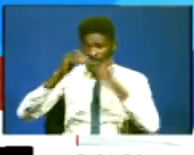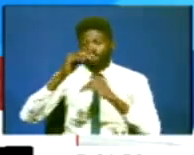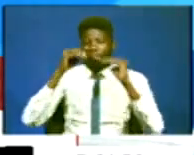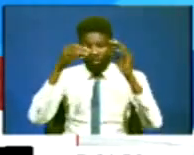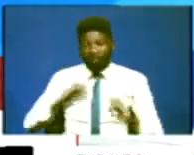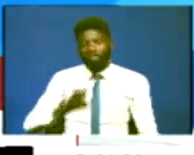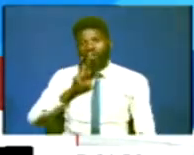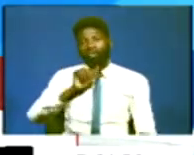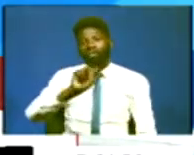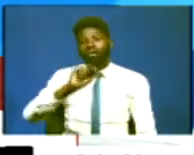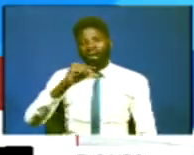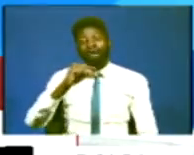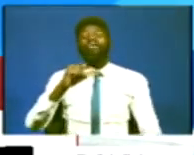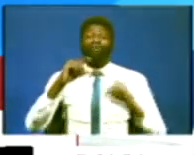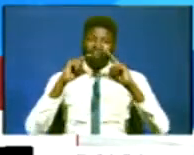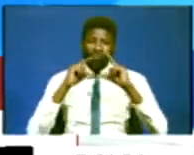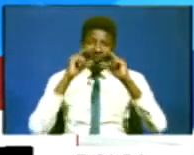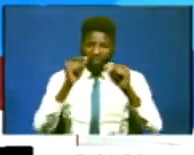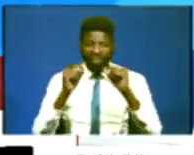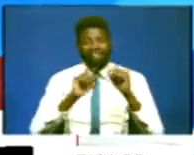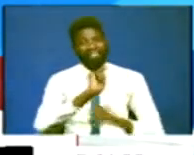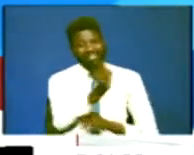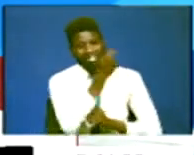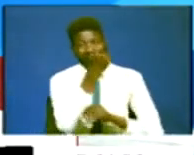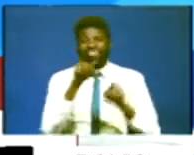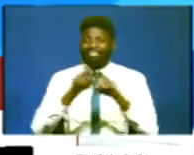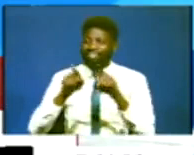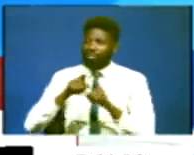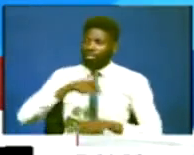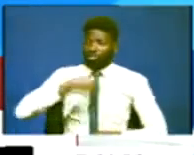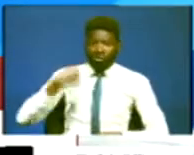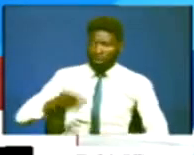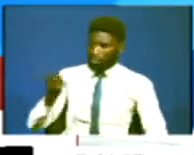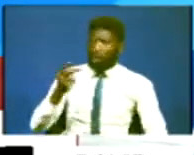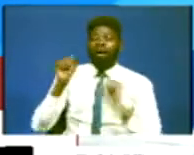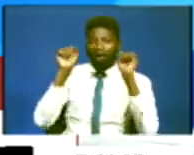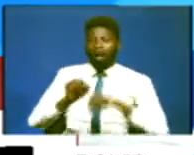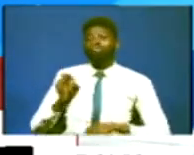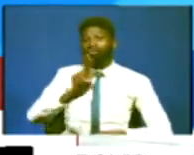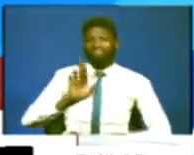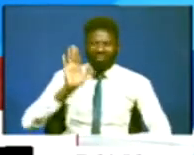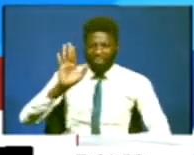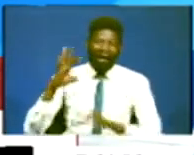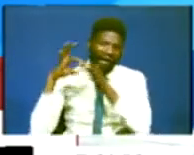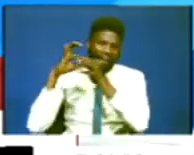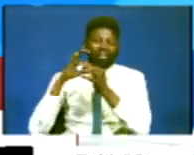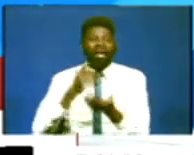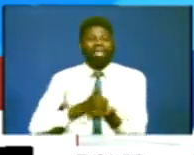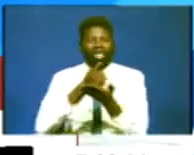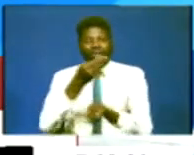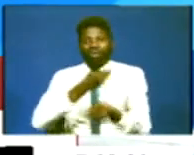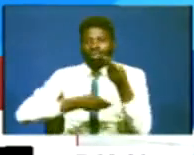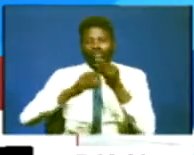Nchi hizi mbili zinaweza pia kutumia utamaduni wao kwa maendeleo ya kiuchumi. Alisema haya wakati wa sherehe za